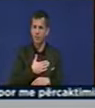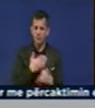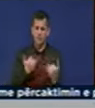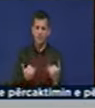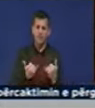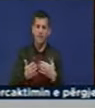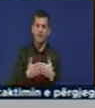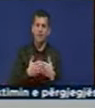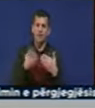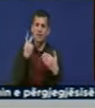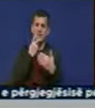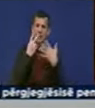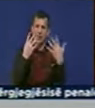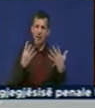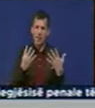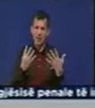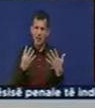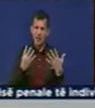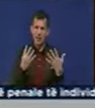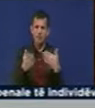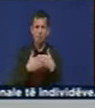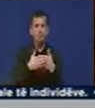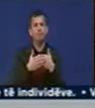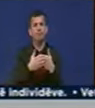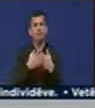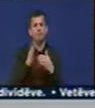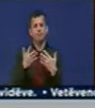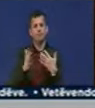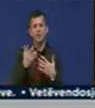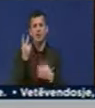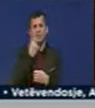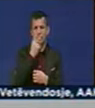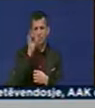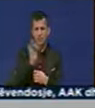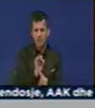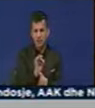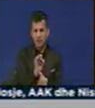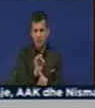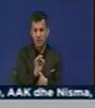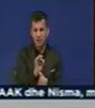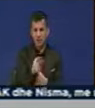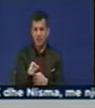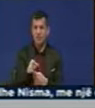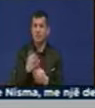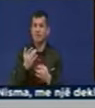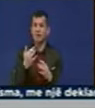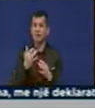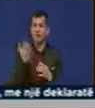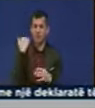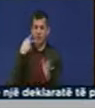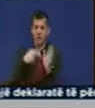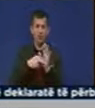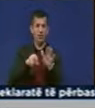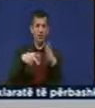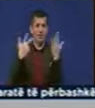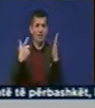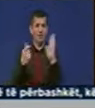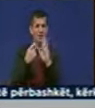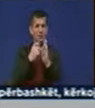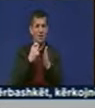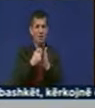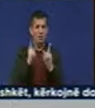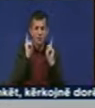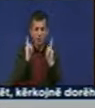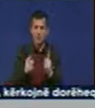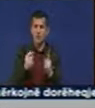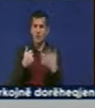aktualisht 29 zonja, rreth 20%, por është pikrish kuota e futur në vitin 2008 që na bëri të kalojmë